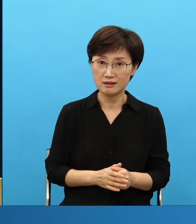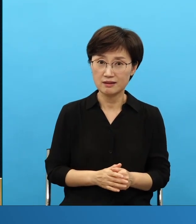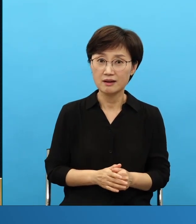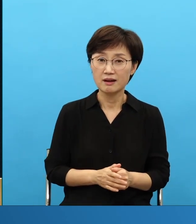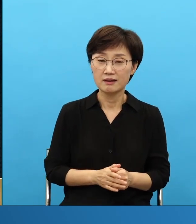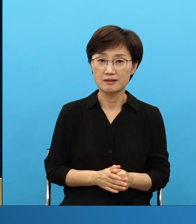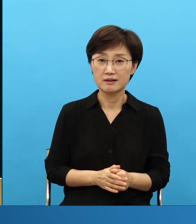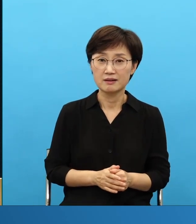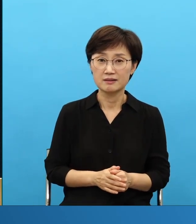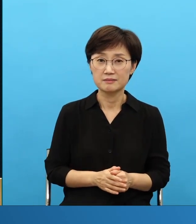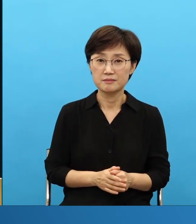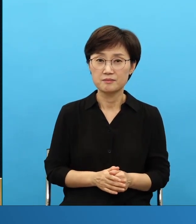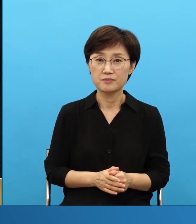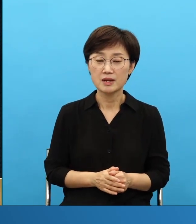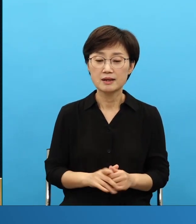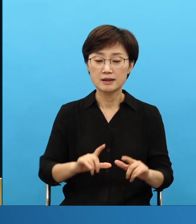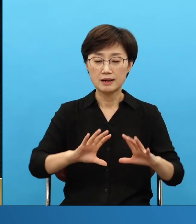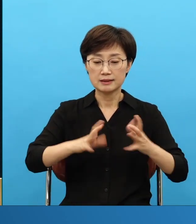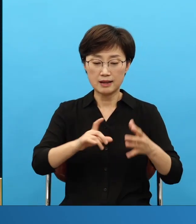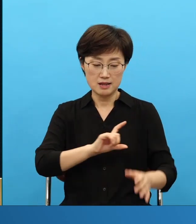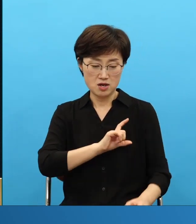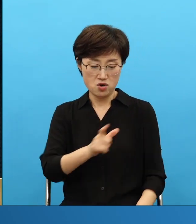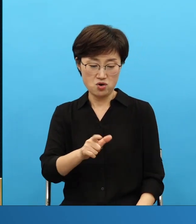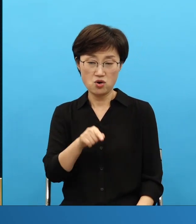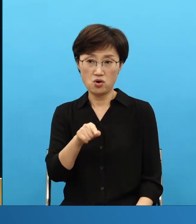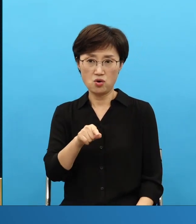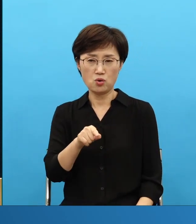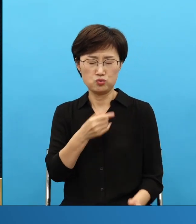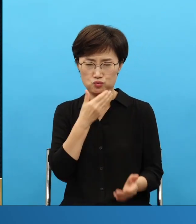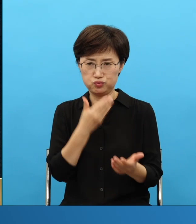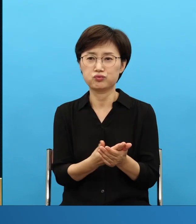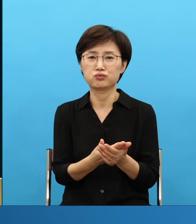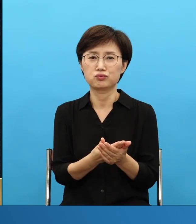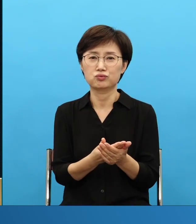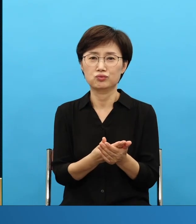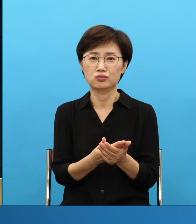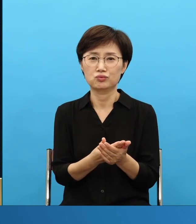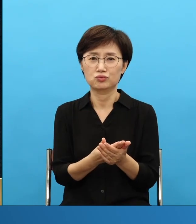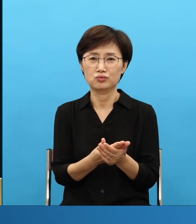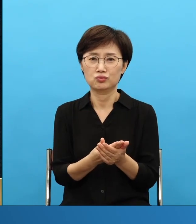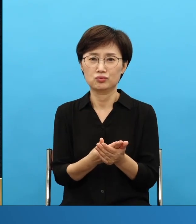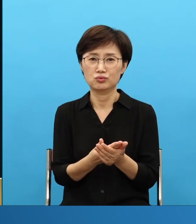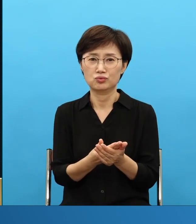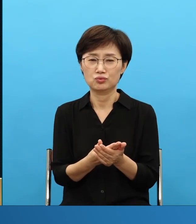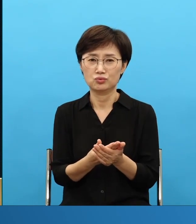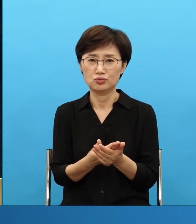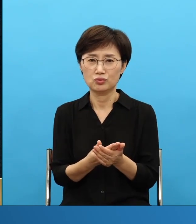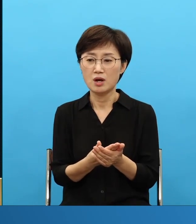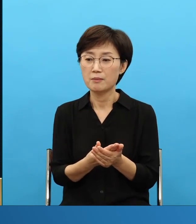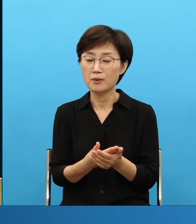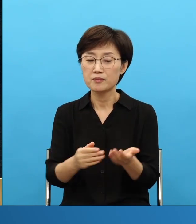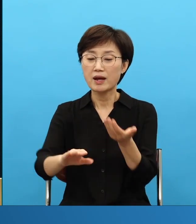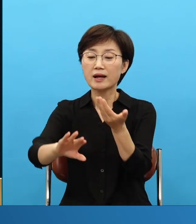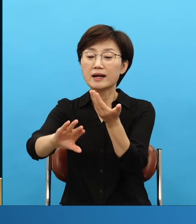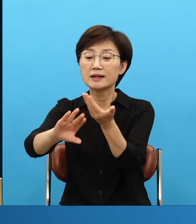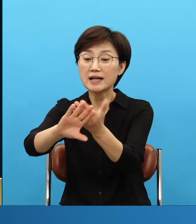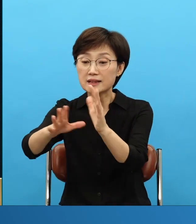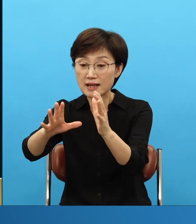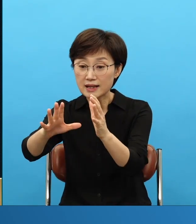row that can result from that. 이만큼 시민권이 무슨 겁니다. That's how important the citizenship is. 다른 나라 시민권자가 우리 한국에 뭐 사고